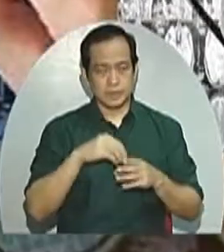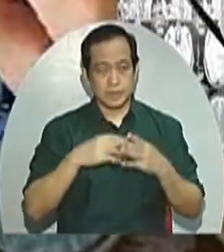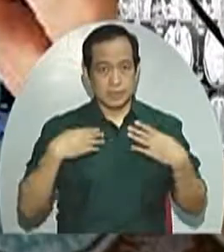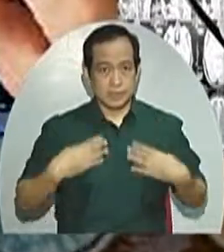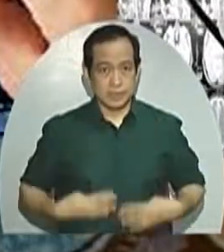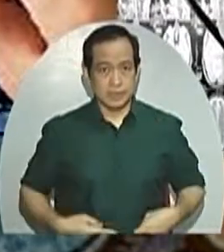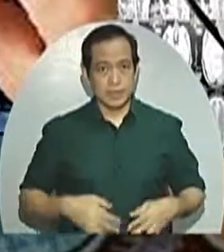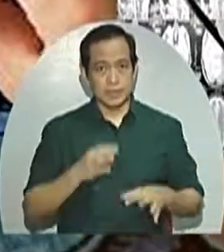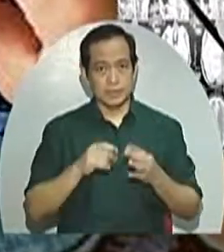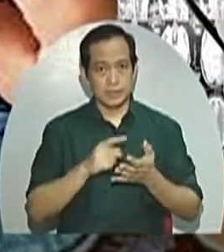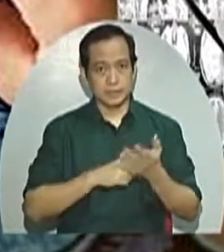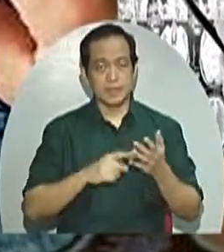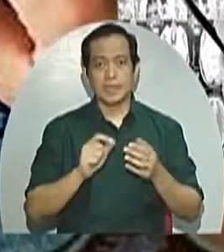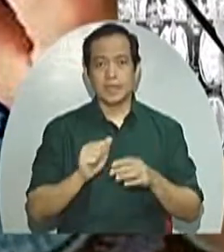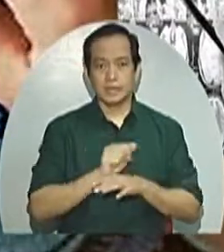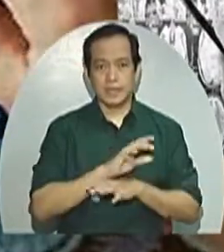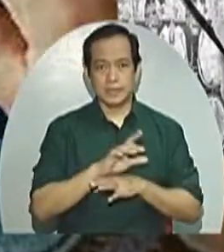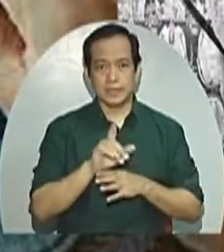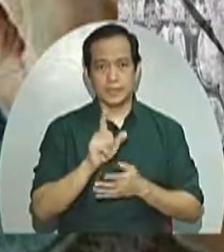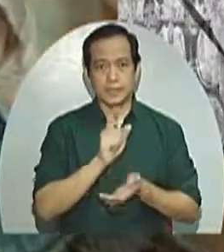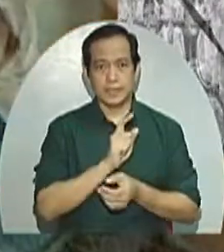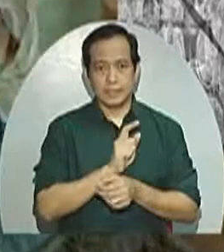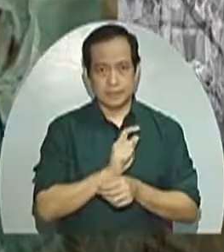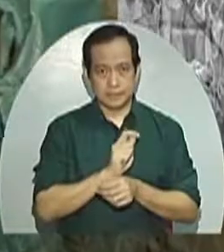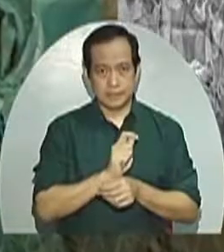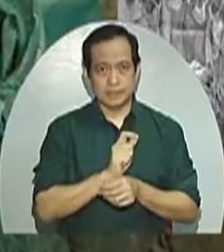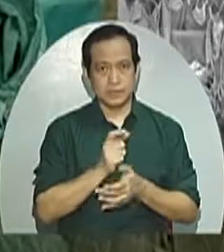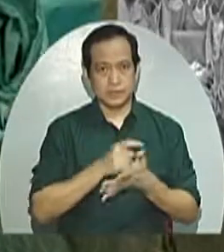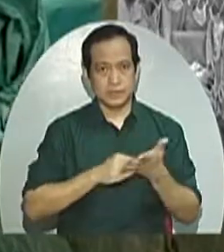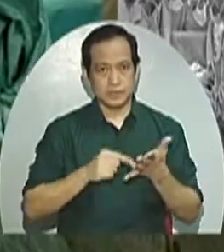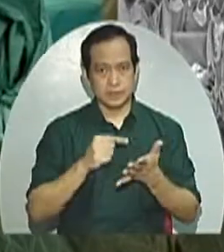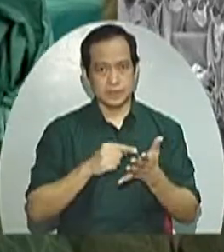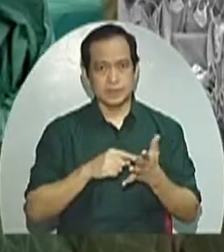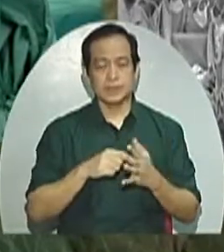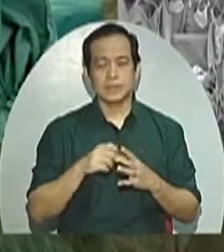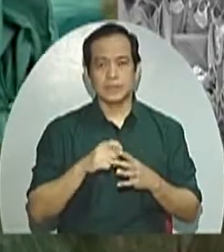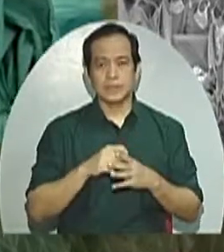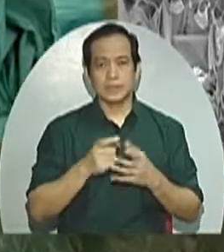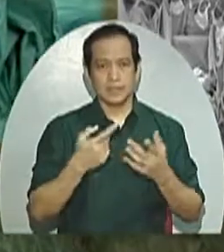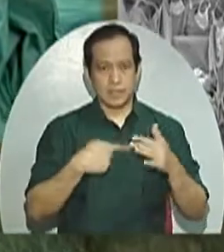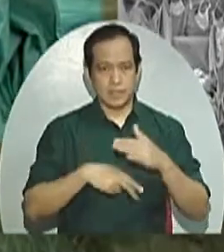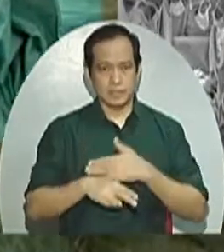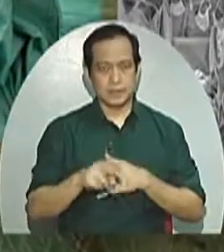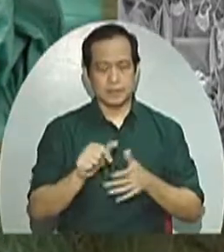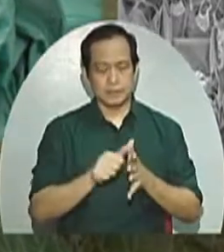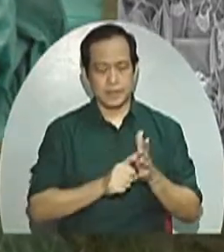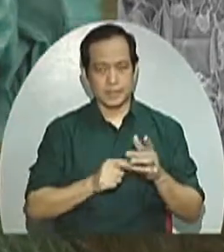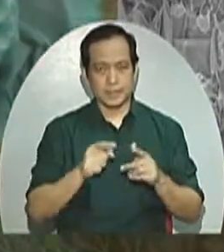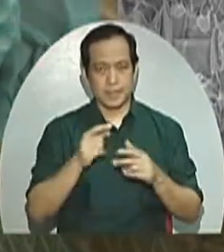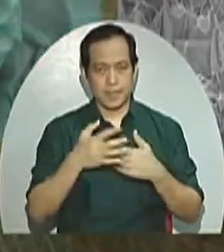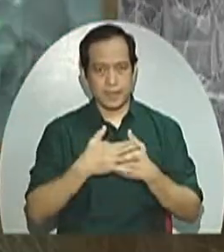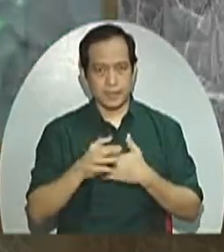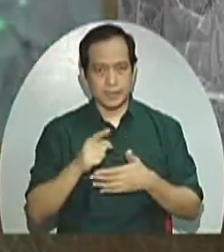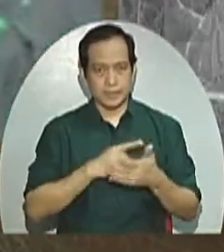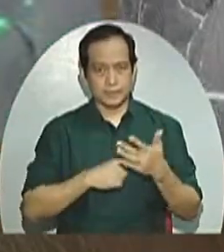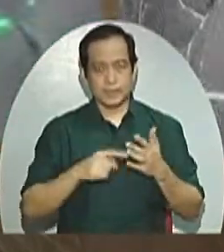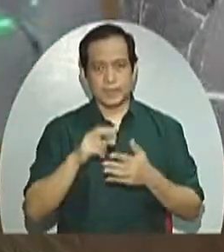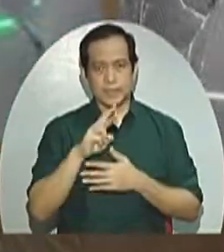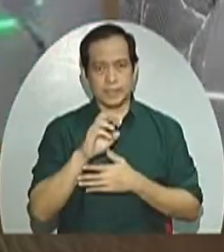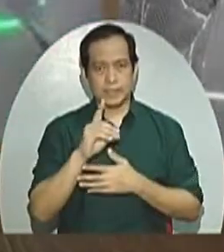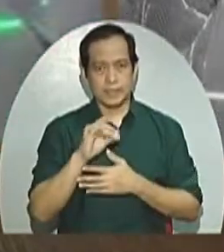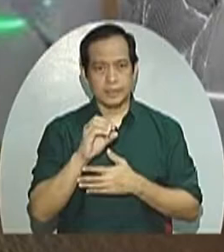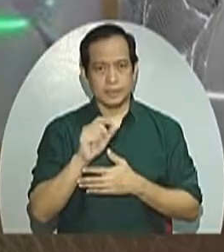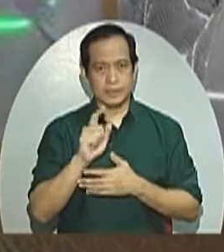kung maaapektuhan ba nito ang tissue. Maaring sumailalim sa operasyon at matapos ito, maaring